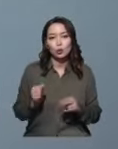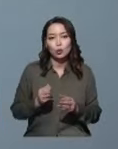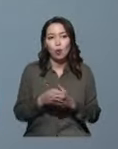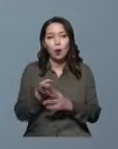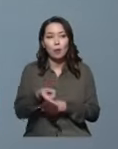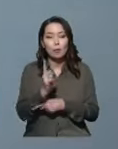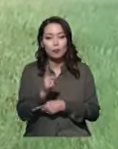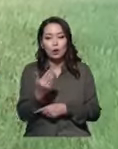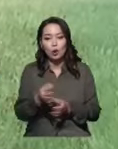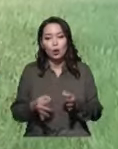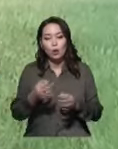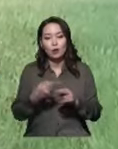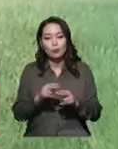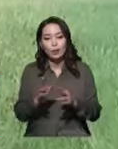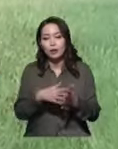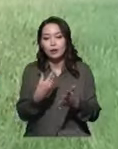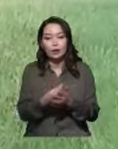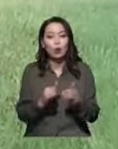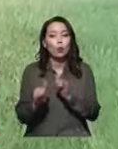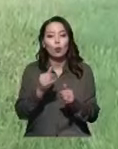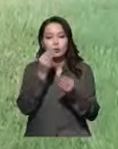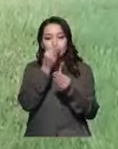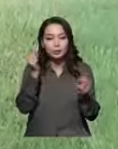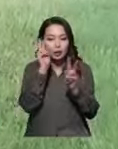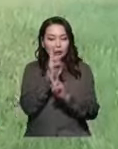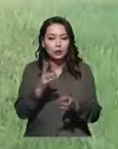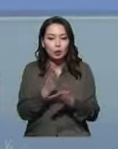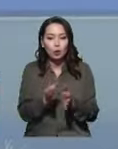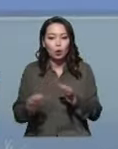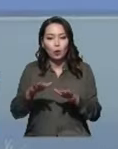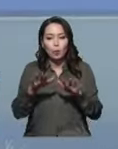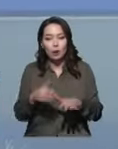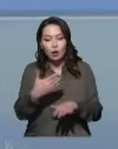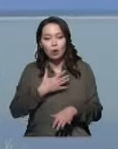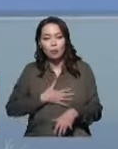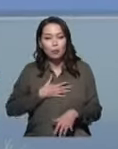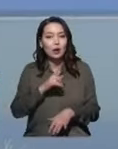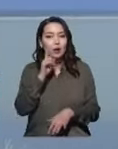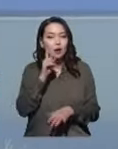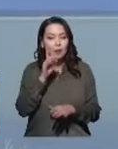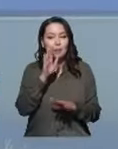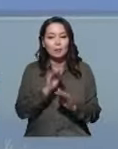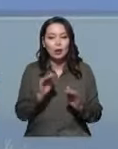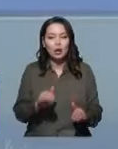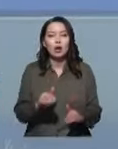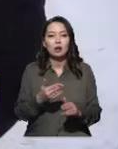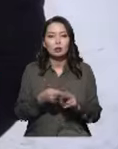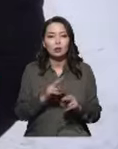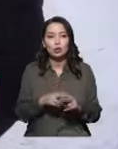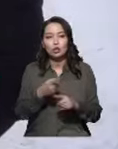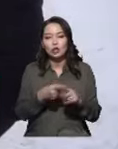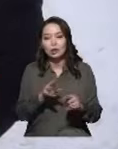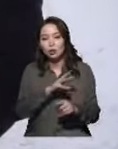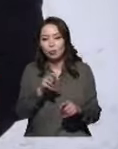барған колледж шәкіртінің содан бері қайда кеткені белгісіз. Көл жағасынан ізім ғайым болған жасөспірімді 500 000-ға жуық адам іздестірген еді.